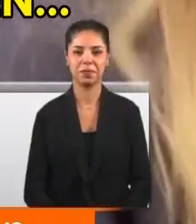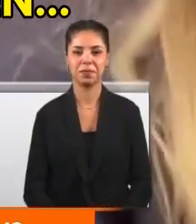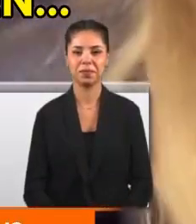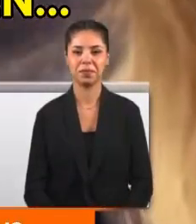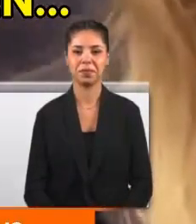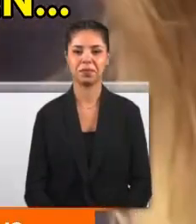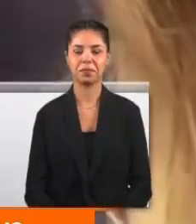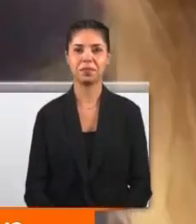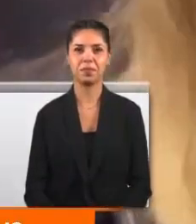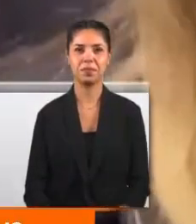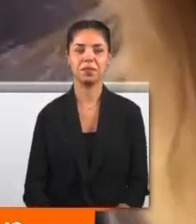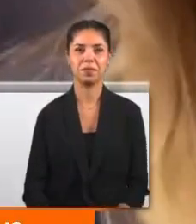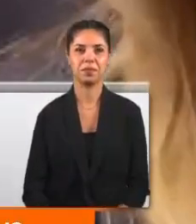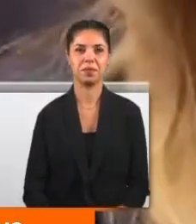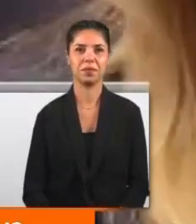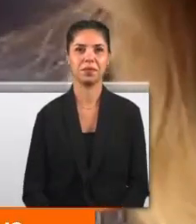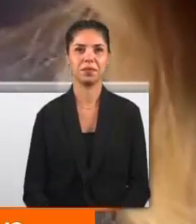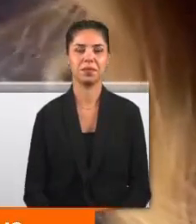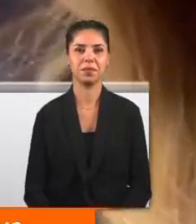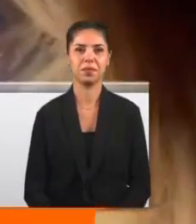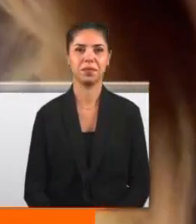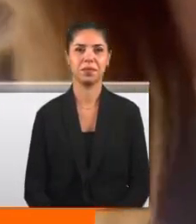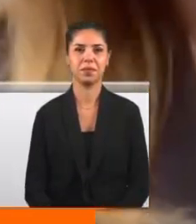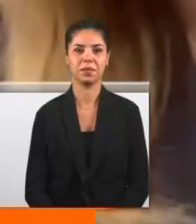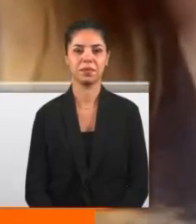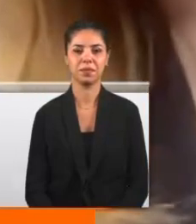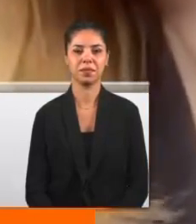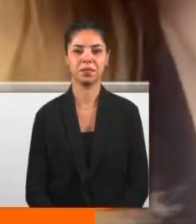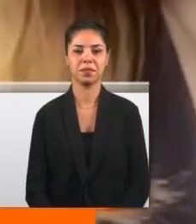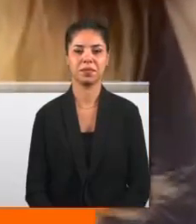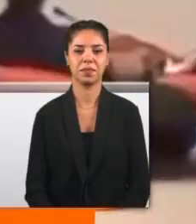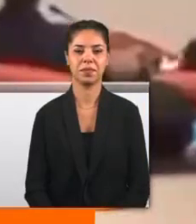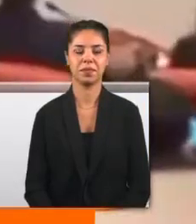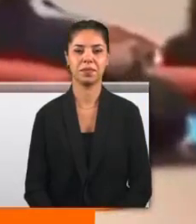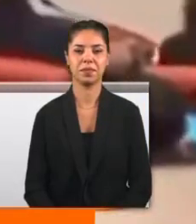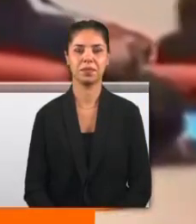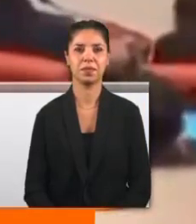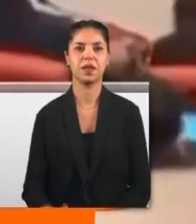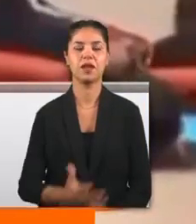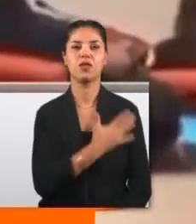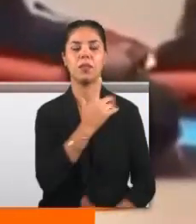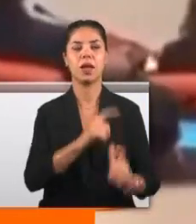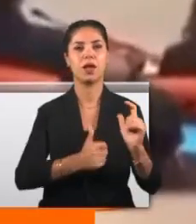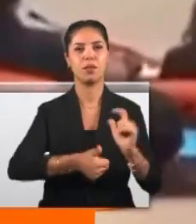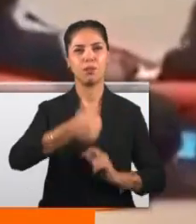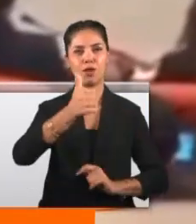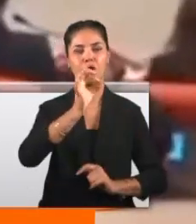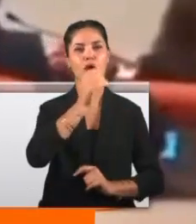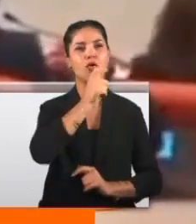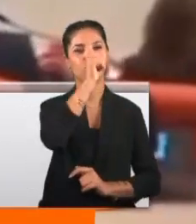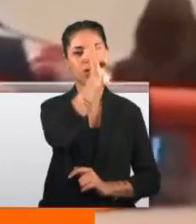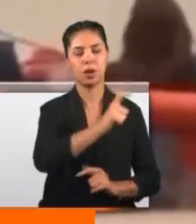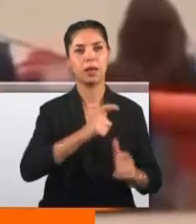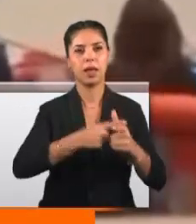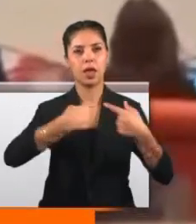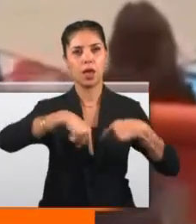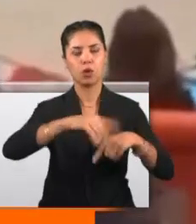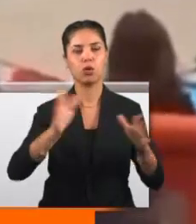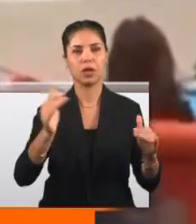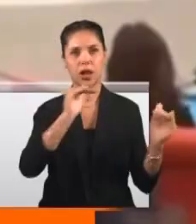Dünyada barış isterken kendi ülkemizde barışı sağlamak lazım. CHP Genel Başkanı Özgür Özel de genel kurul